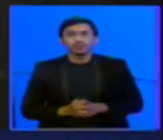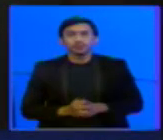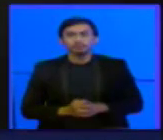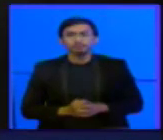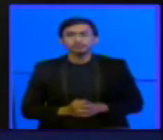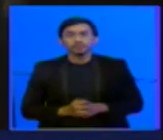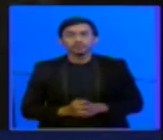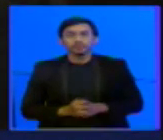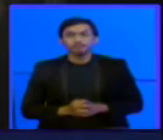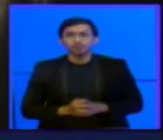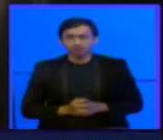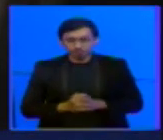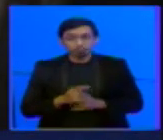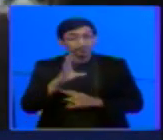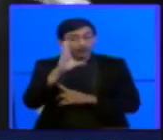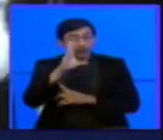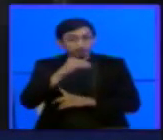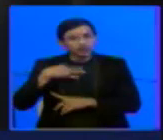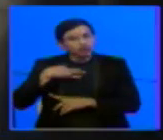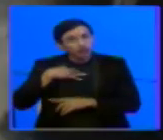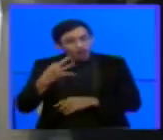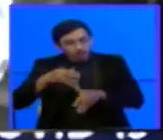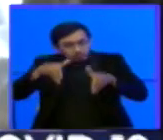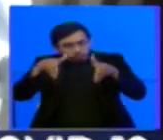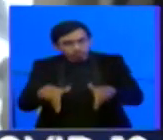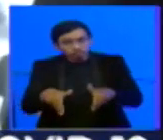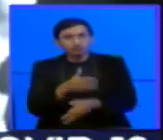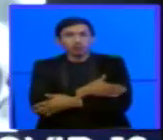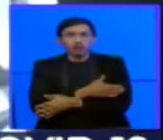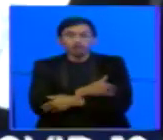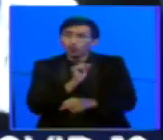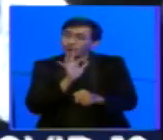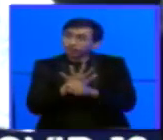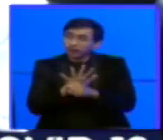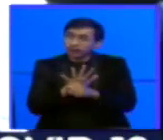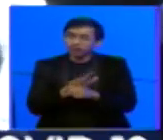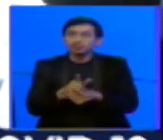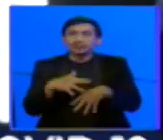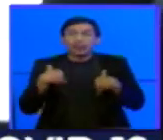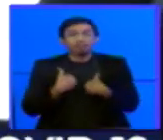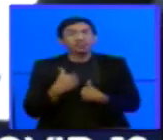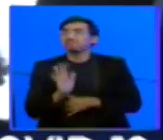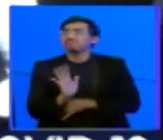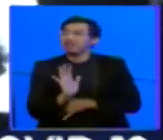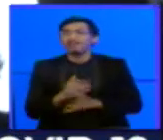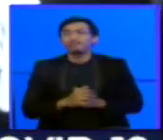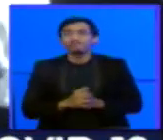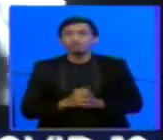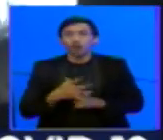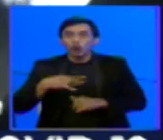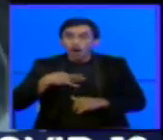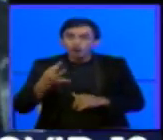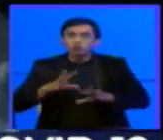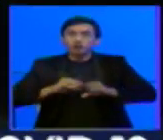Hingga larut malam, relawan memakamkan jenazah COVID-19 tanpa kenal lelah. Bahkan relawan juga harus bekerja di tengah